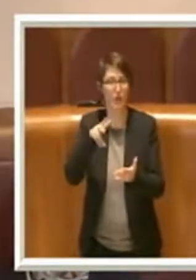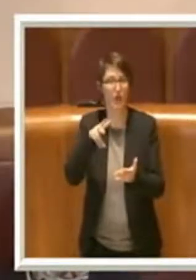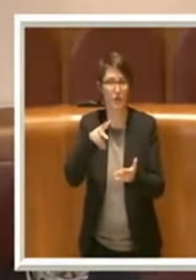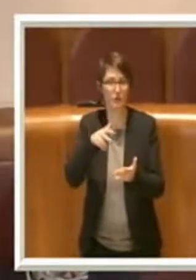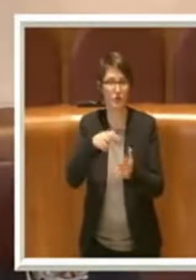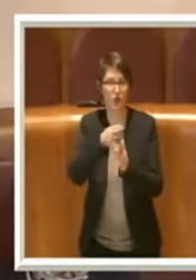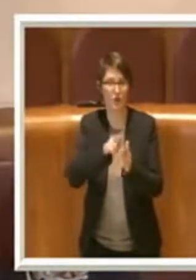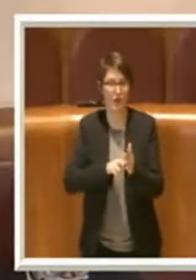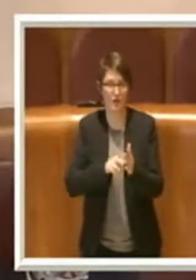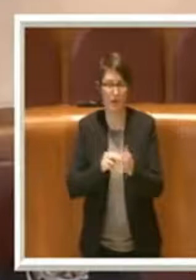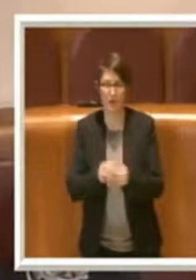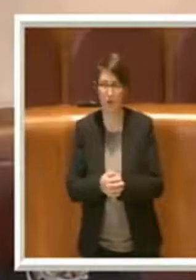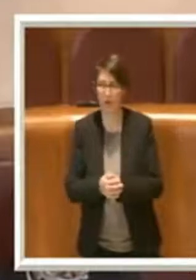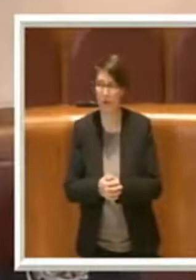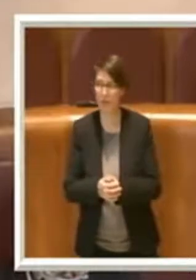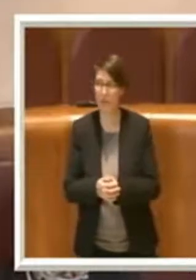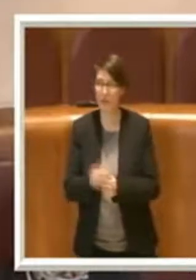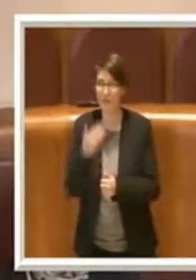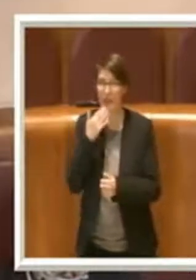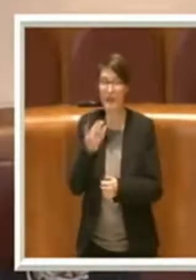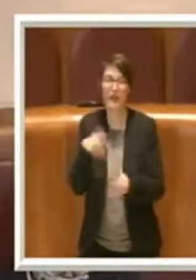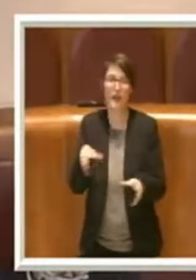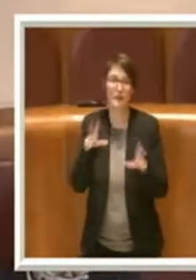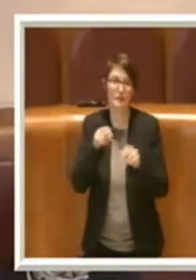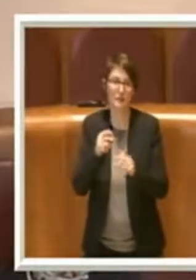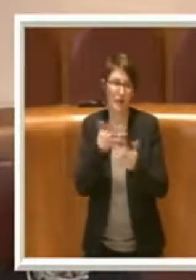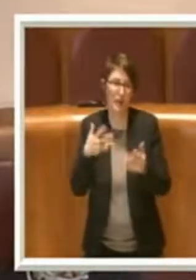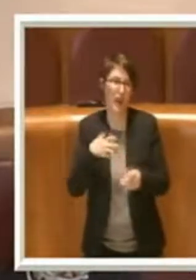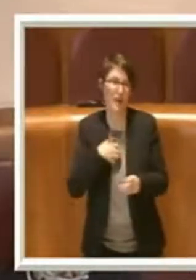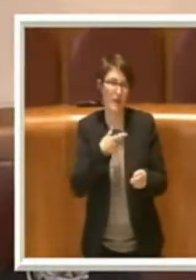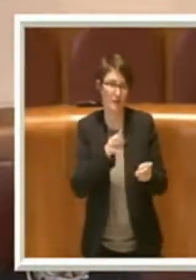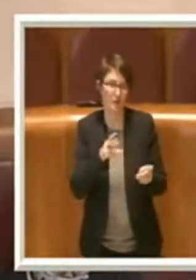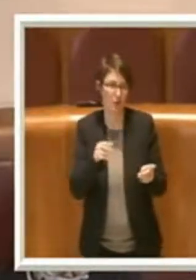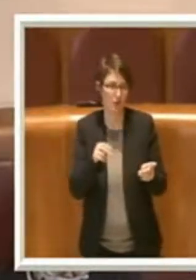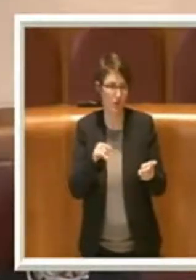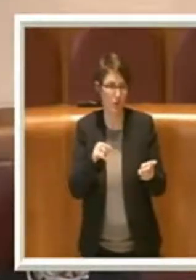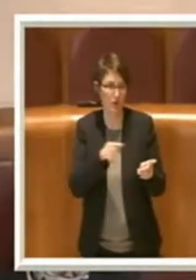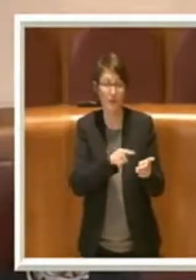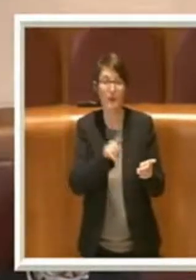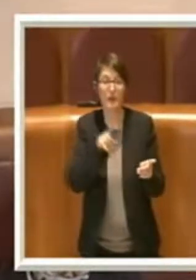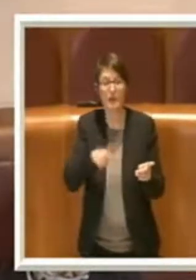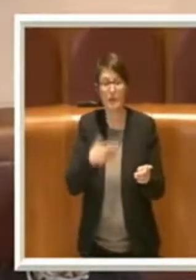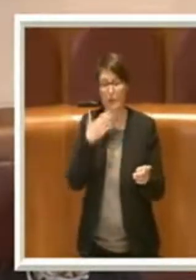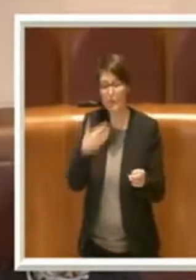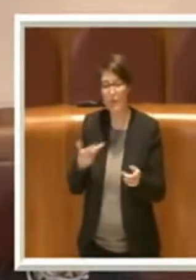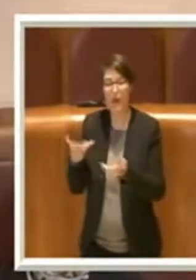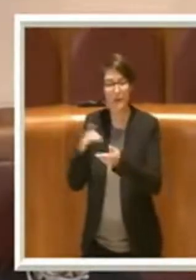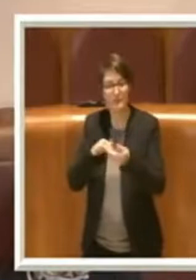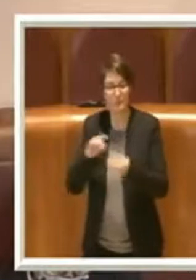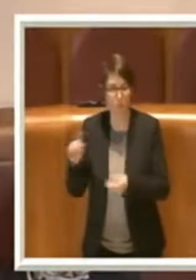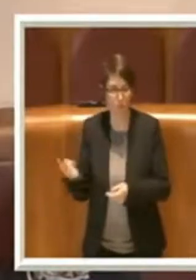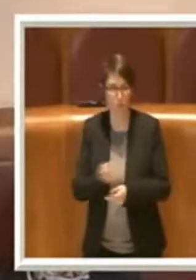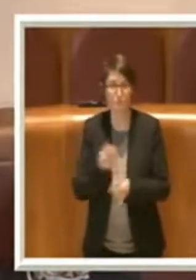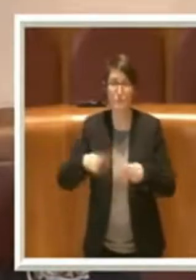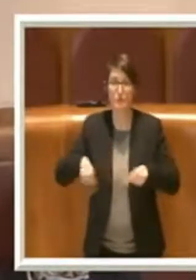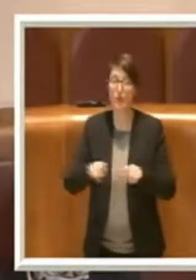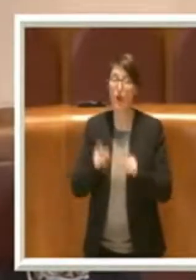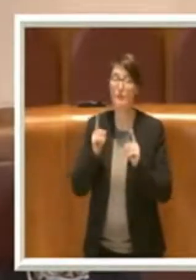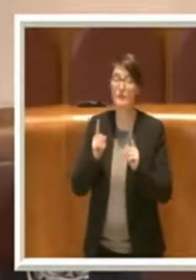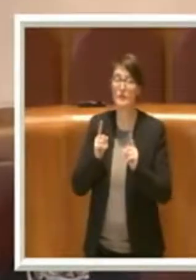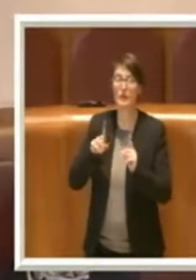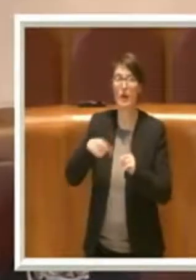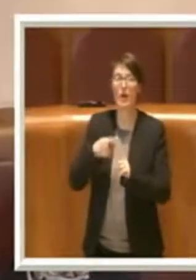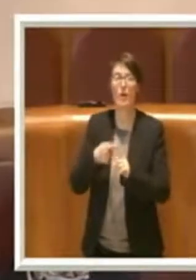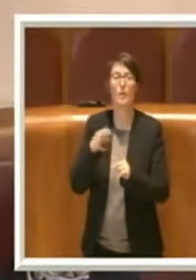regolamento. Ringrazio ancora una volta ovviamente l'assessore Fiorini, ringrazio tutte quante le associazioni e la Commissione Ambiente insieme al consigliere Di Palma,